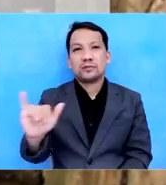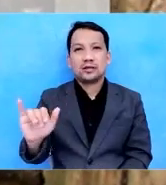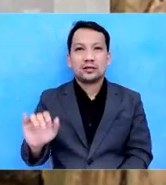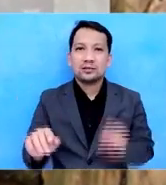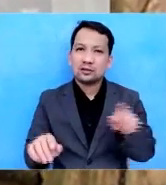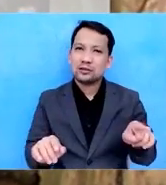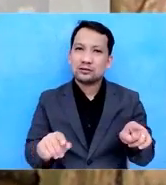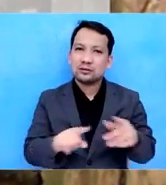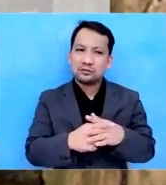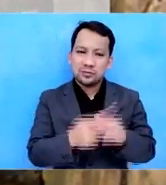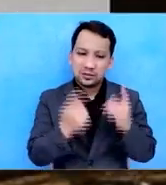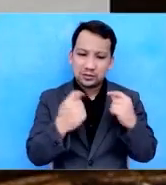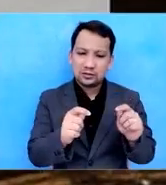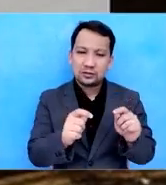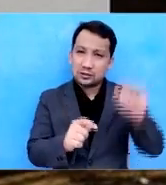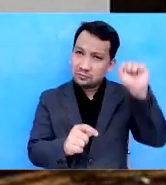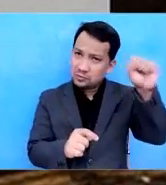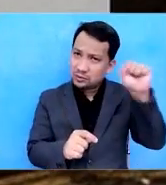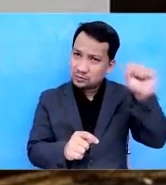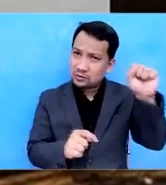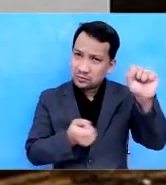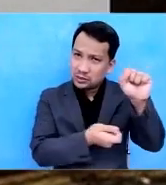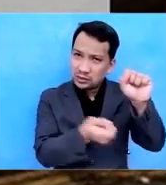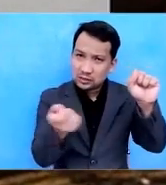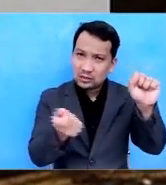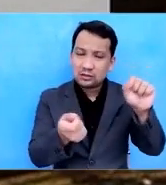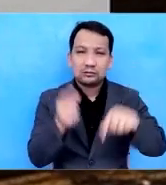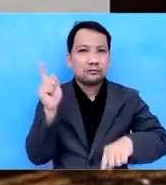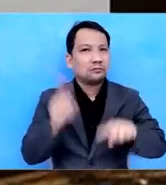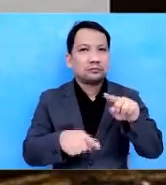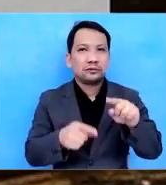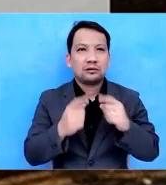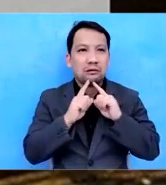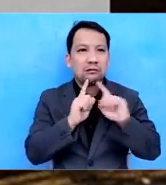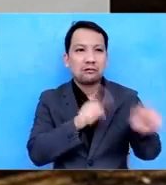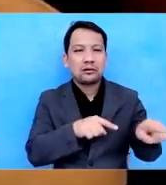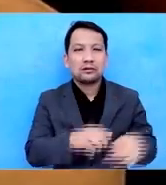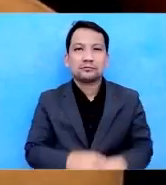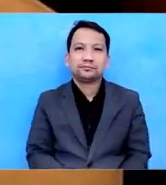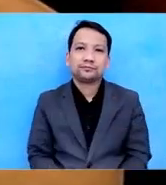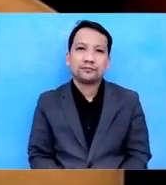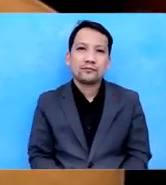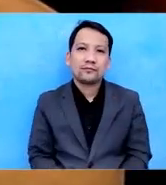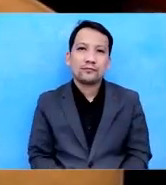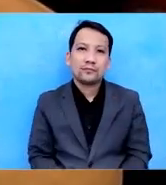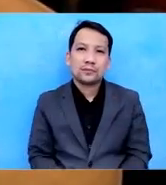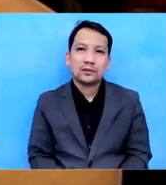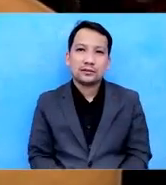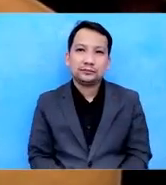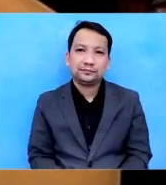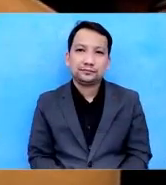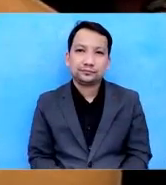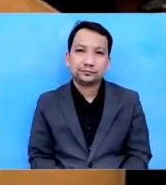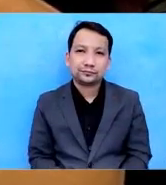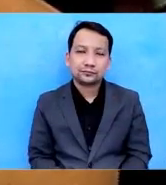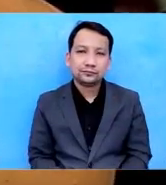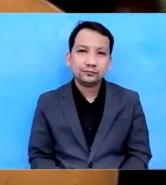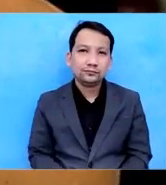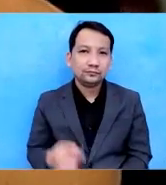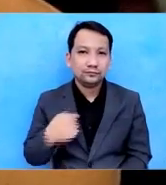residente, sinubukan pa nilang katukin ang bahay ng mga biktima pero wala raw sumagot. Sinigasigawan noon mga asawa ko yung sa